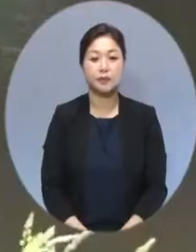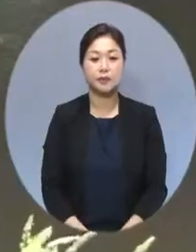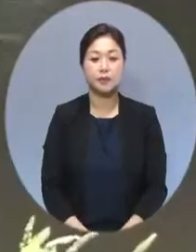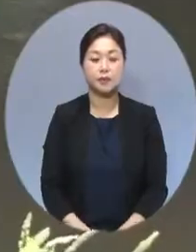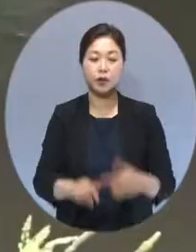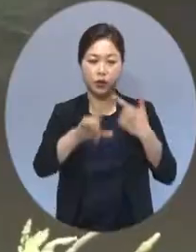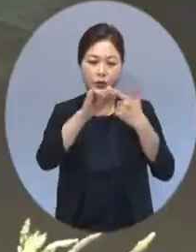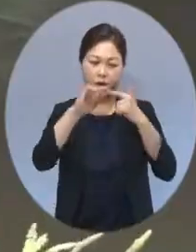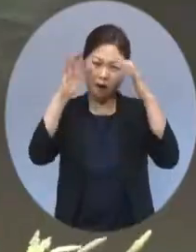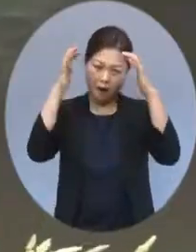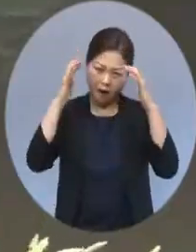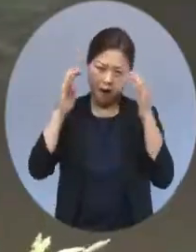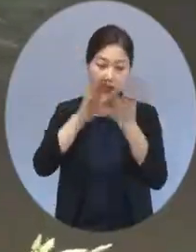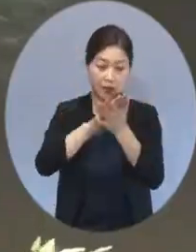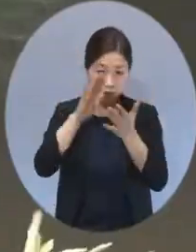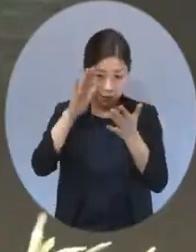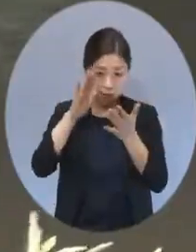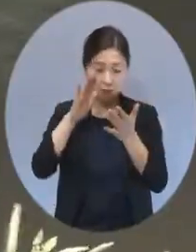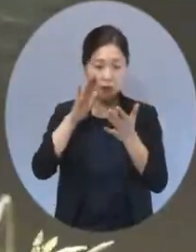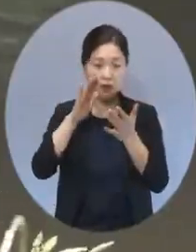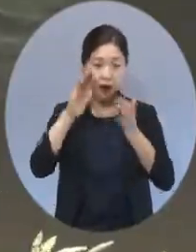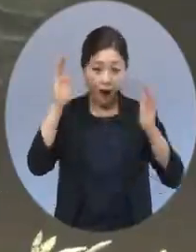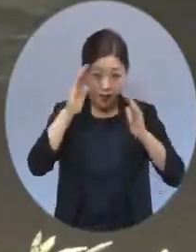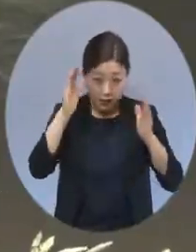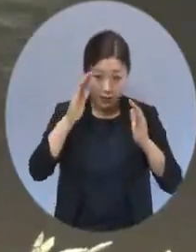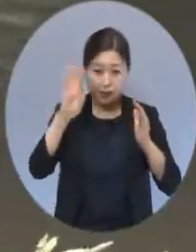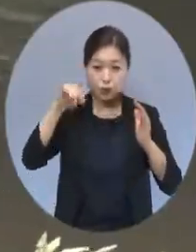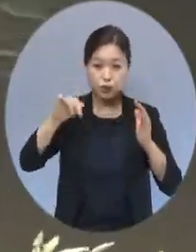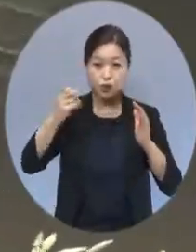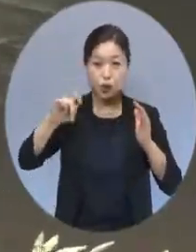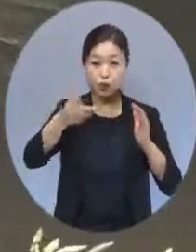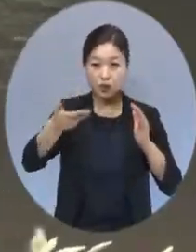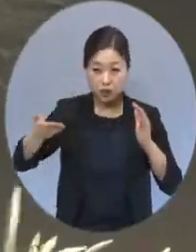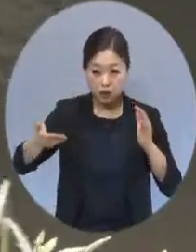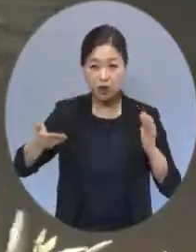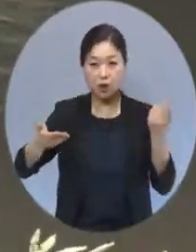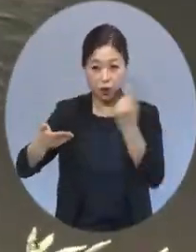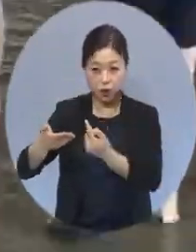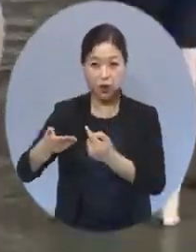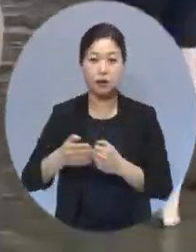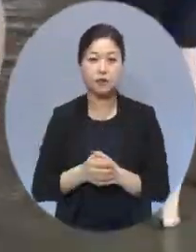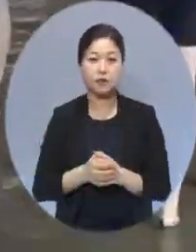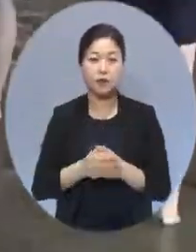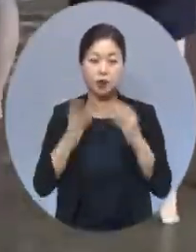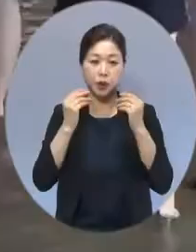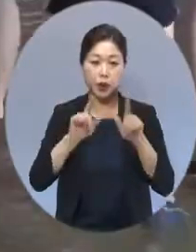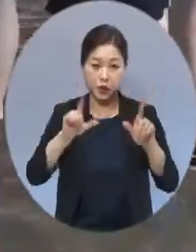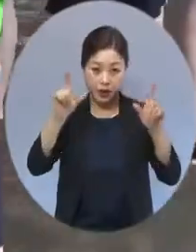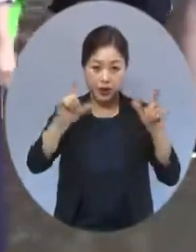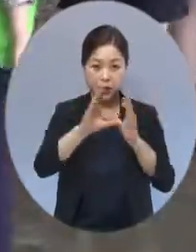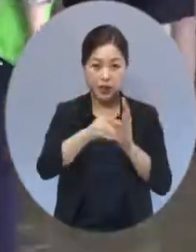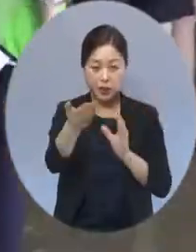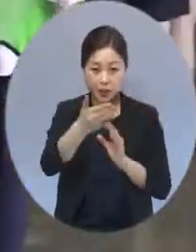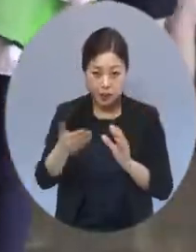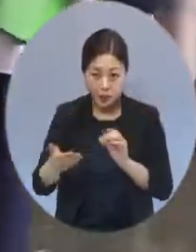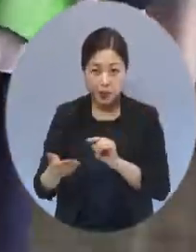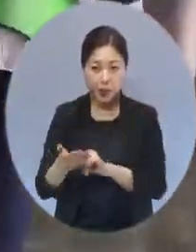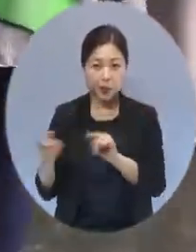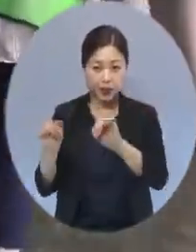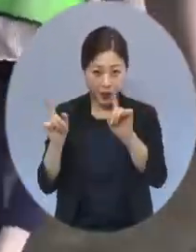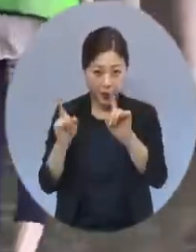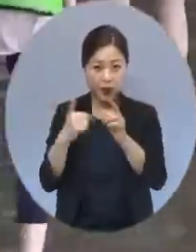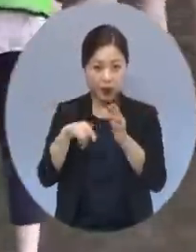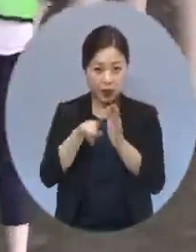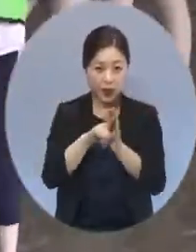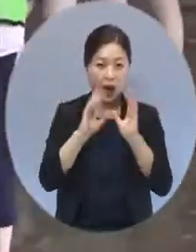6월 한낮. 아이들이 부용천으로 모였습니다. 주말을 이용해 마을 하천 살리기에 참여한 아동, 청소년